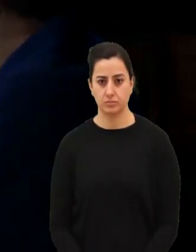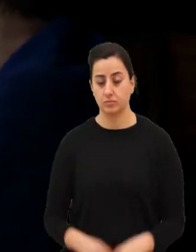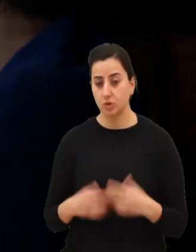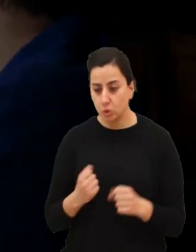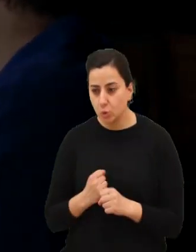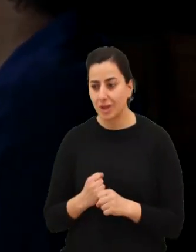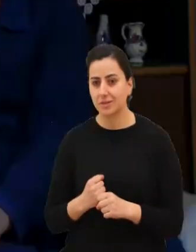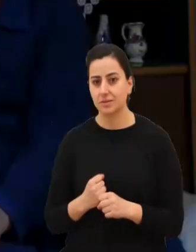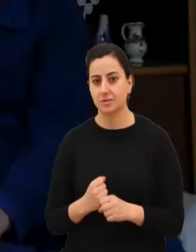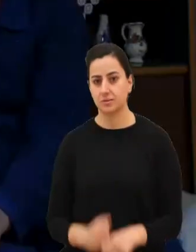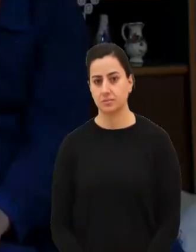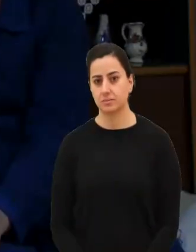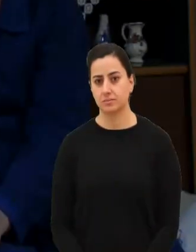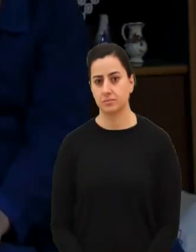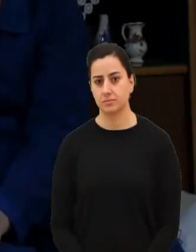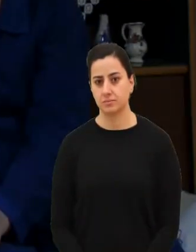Gülden.